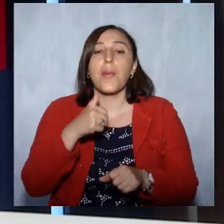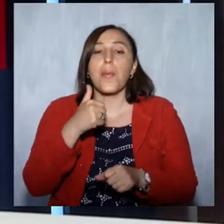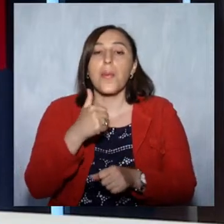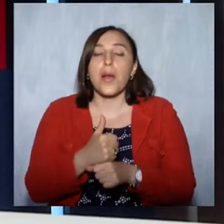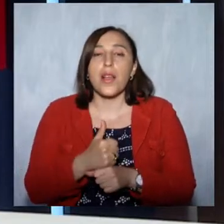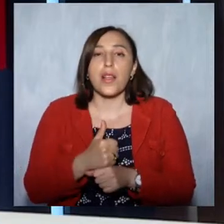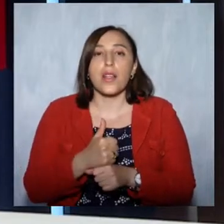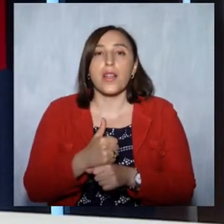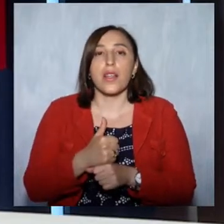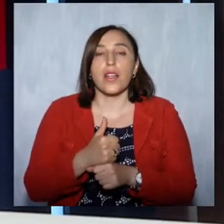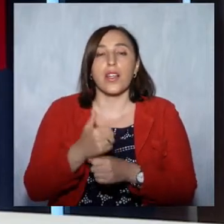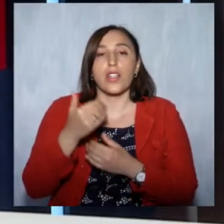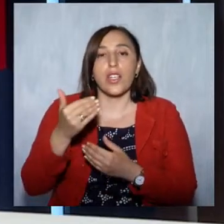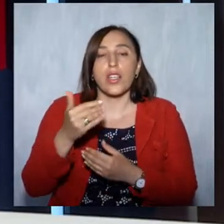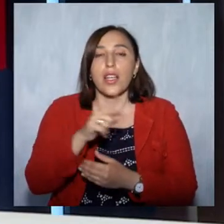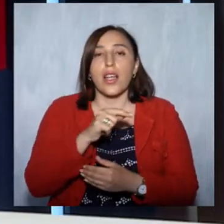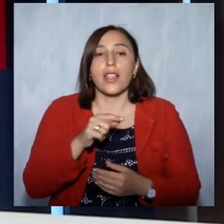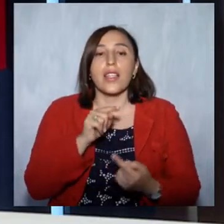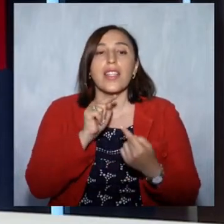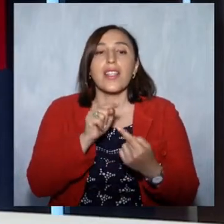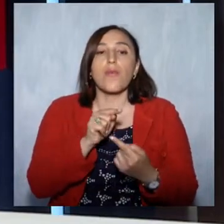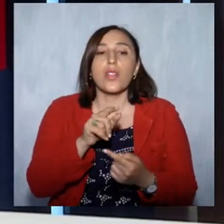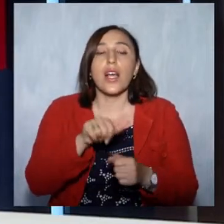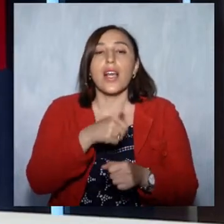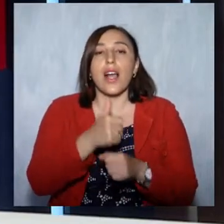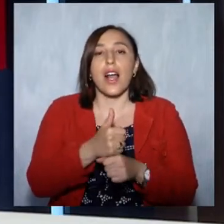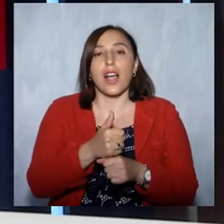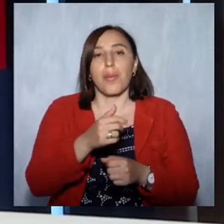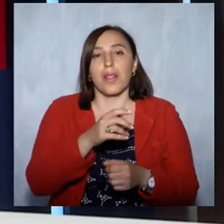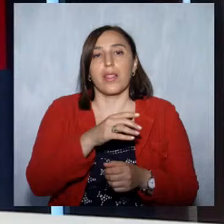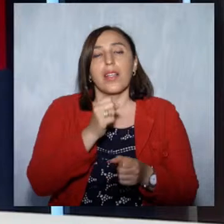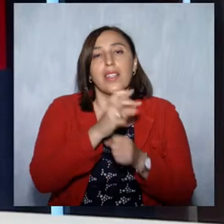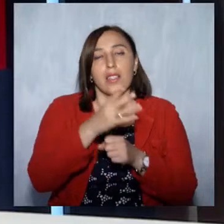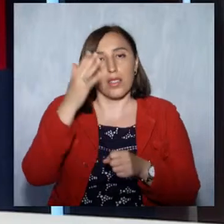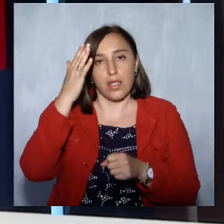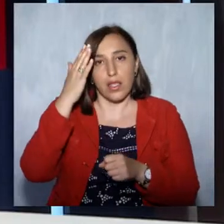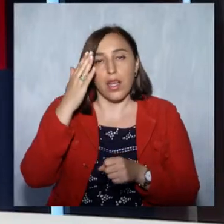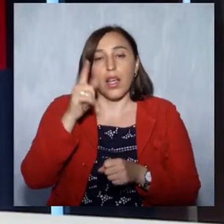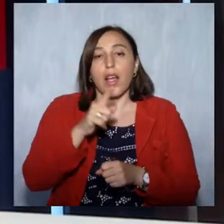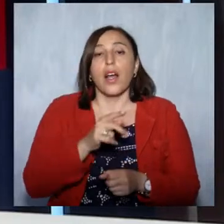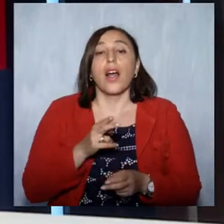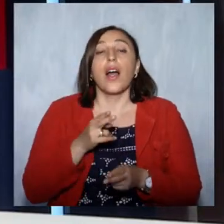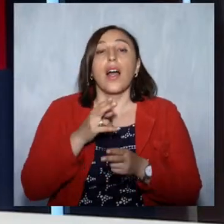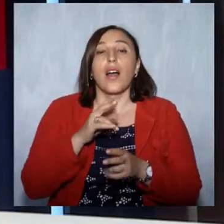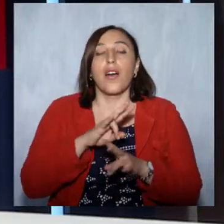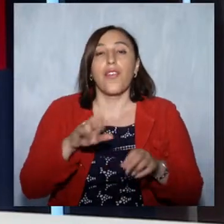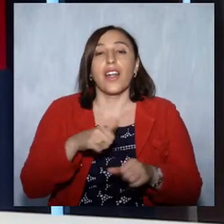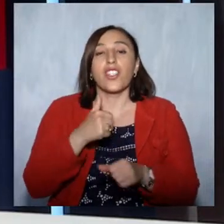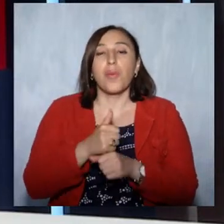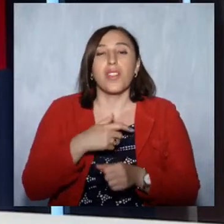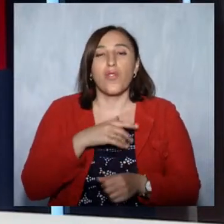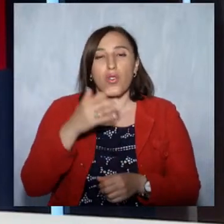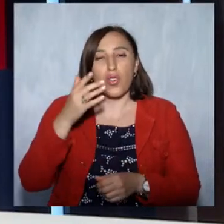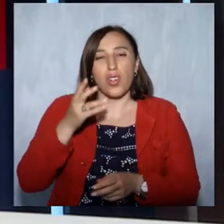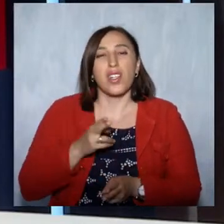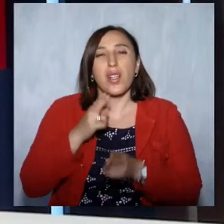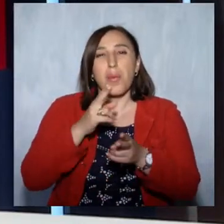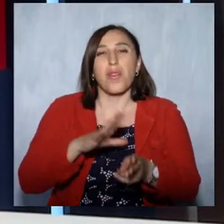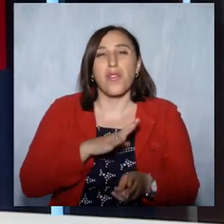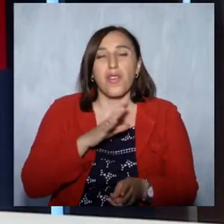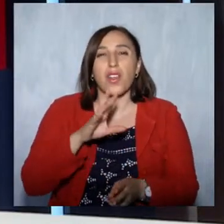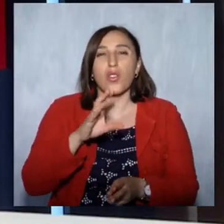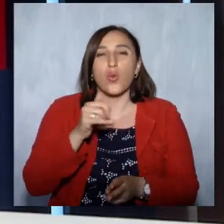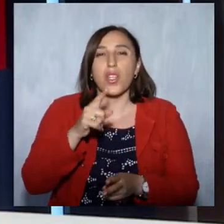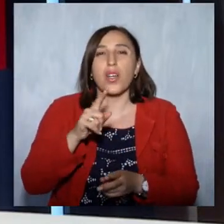ընդդիմախոս քաղաքապետից։ Խորհրդականական ընտրություններից առաջ Սյունիք վարչապետի այցից հետո, երբ տեղի ունեցան աղմկոտ